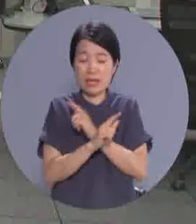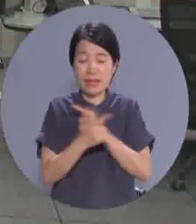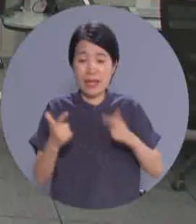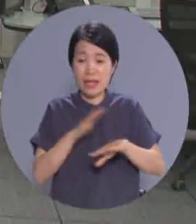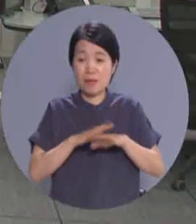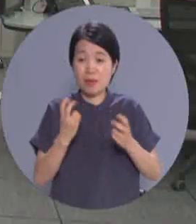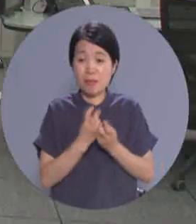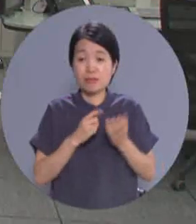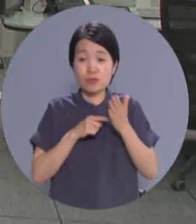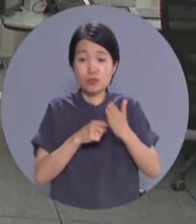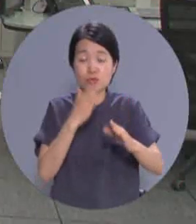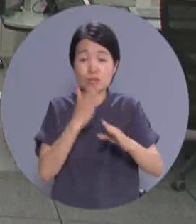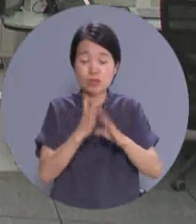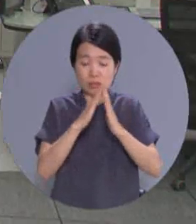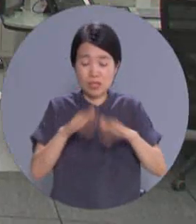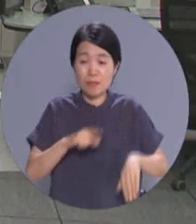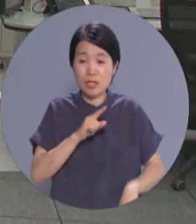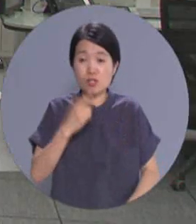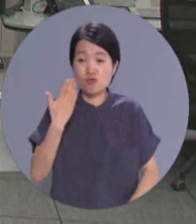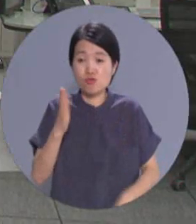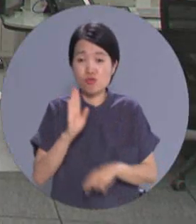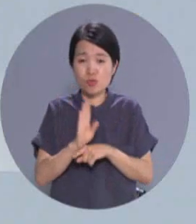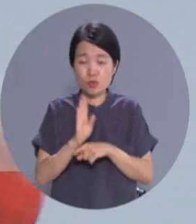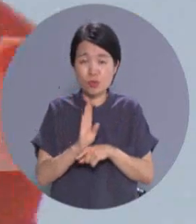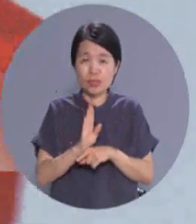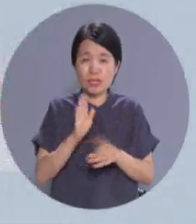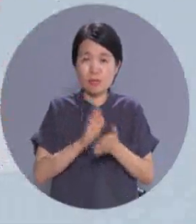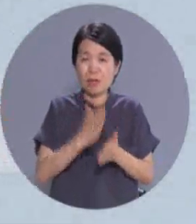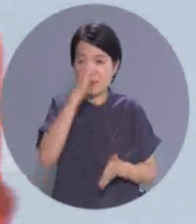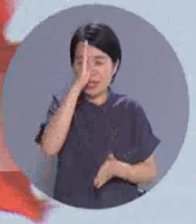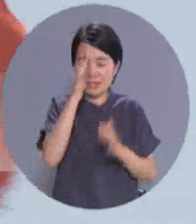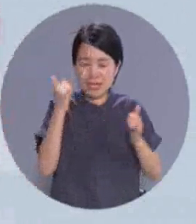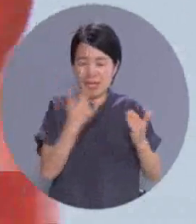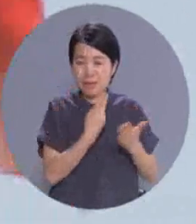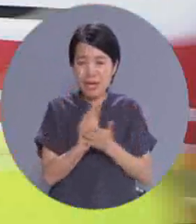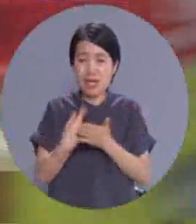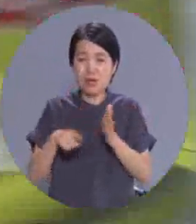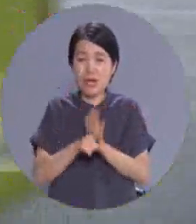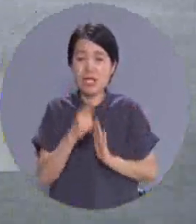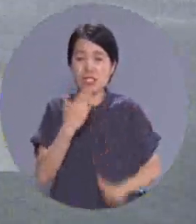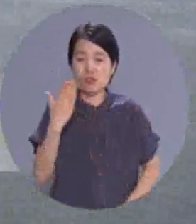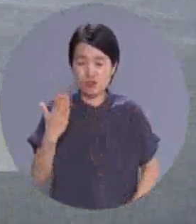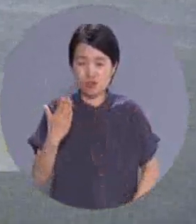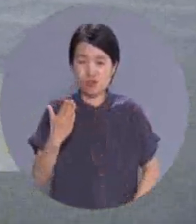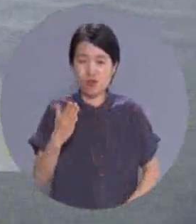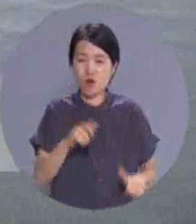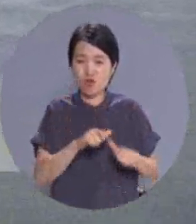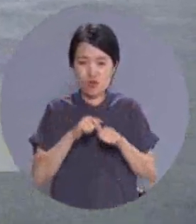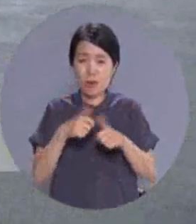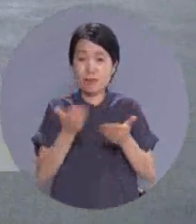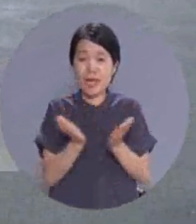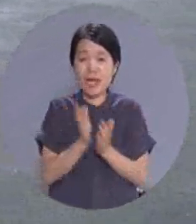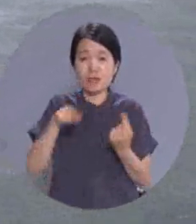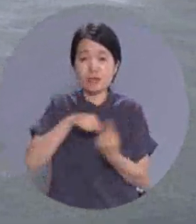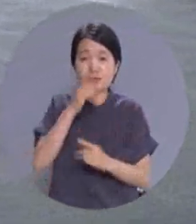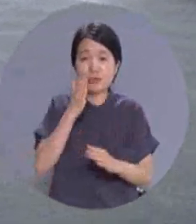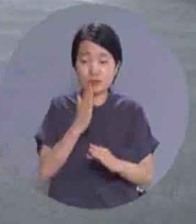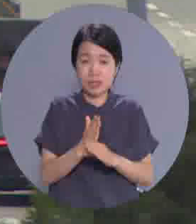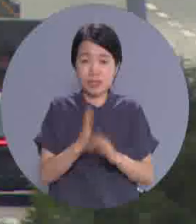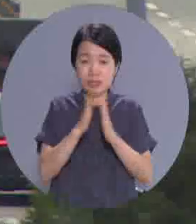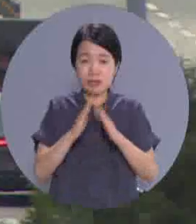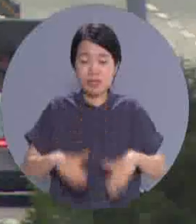추진되고 있습니다 전남 소방본부는 온열질환자의 신속한 이송을 위해 119 폭염 구급대를 운영합니다